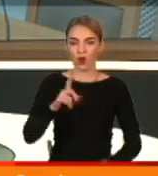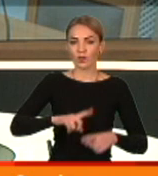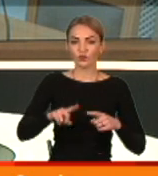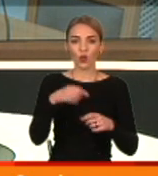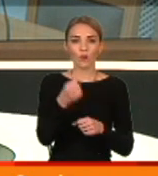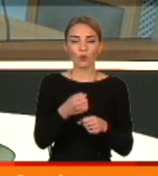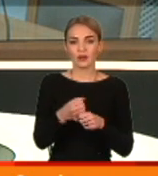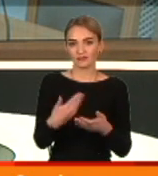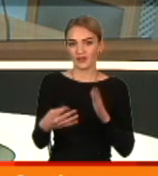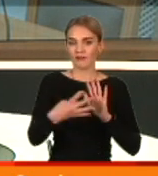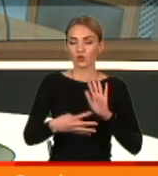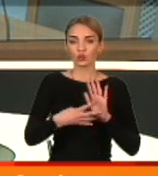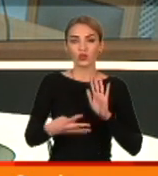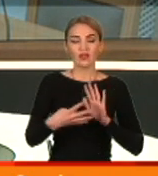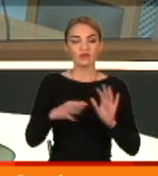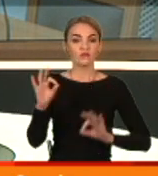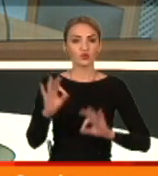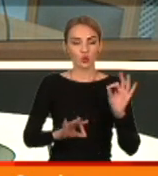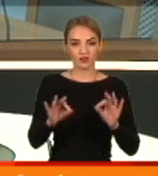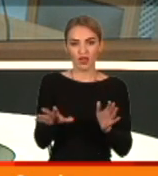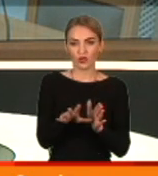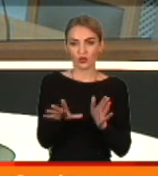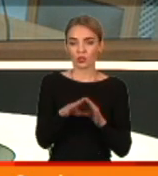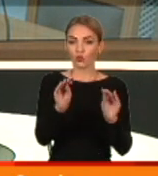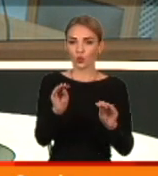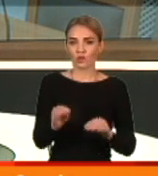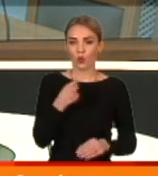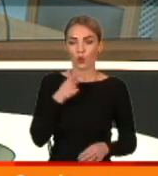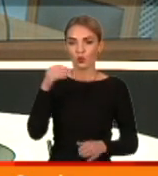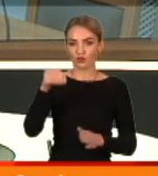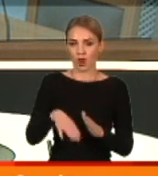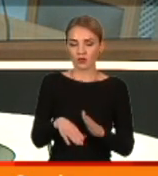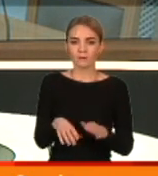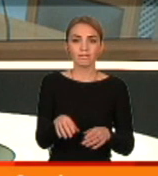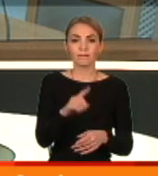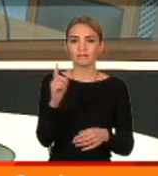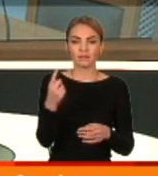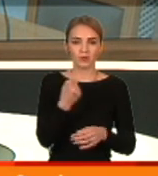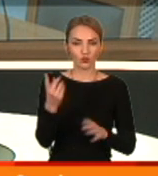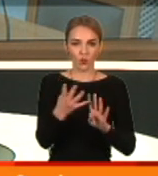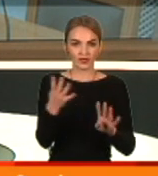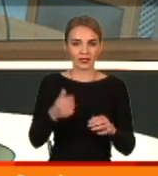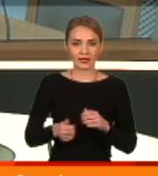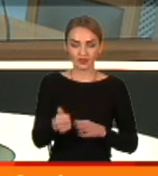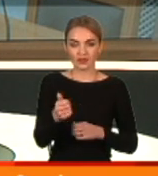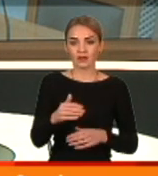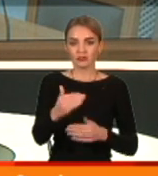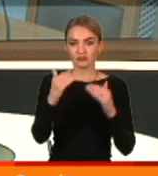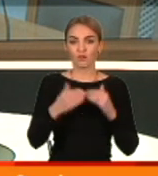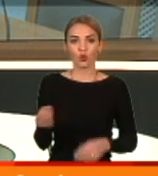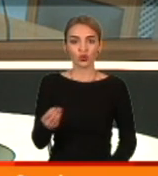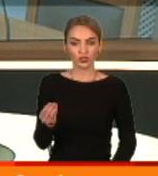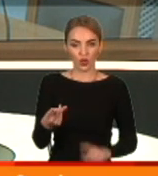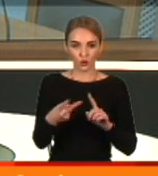оперативно обробили понад 99% електронних протоколів голосування. Безумовний лідер Володимир Зеленський, далі Петро Порошенко.